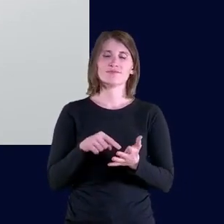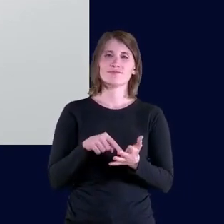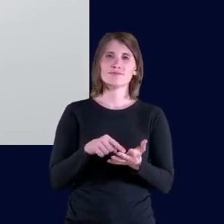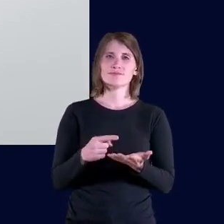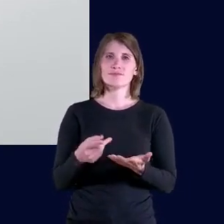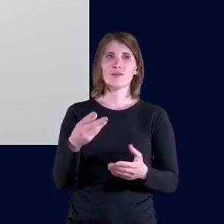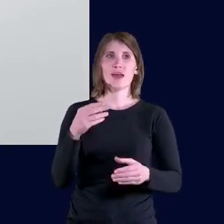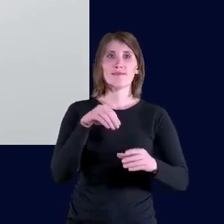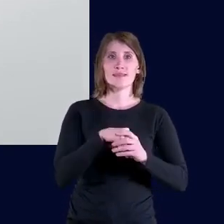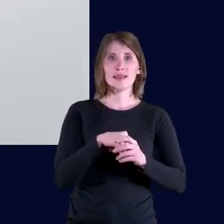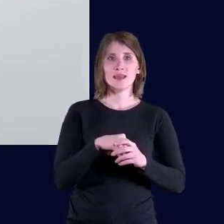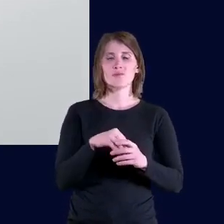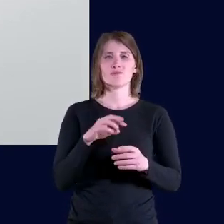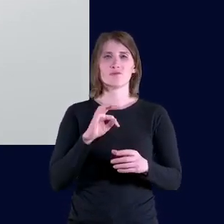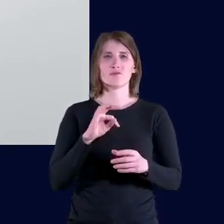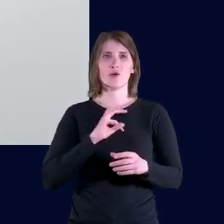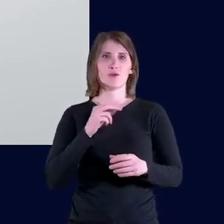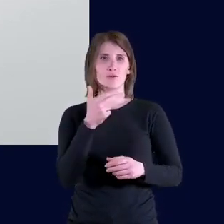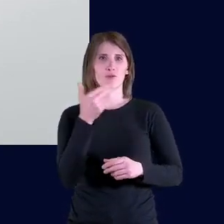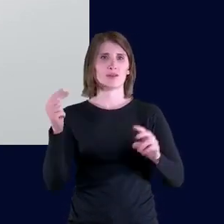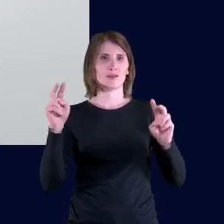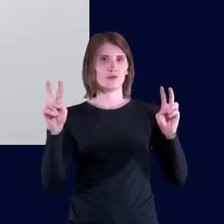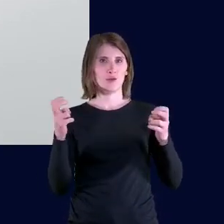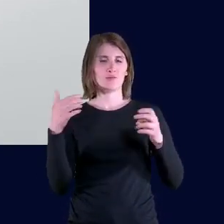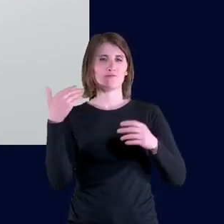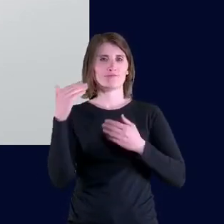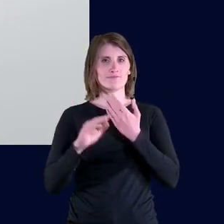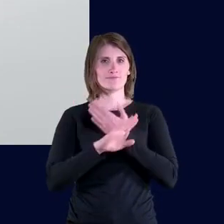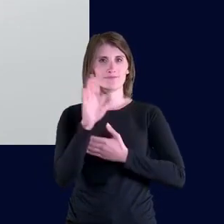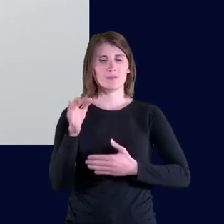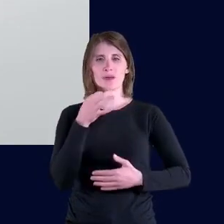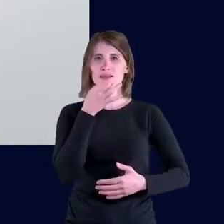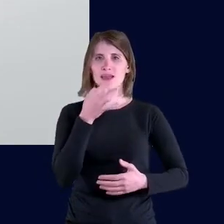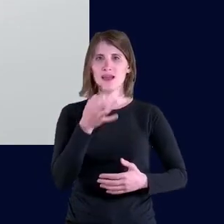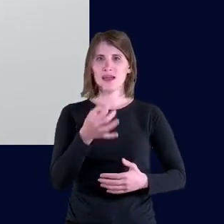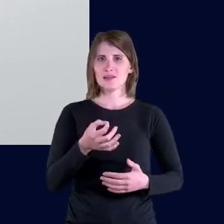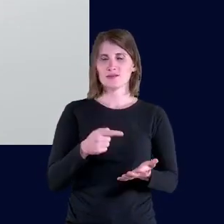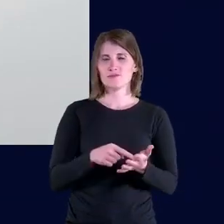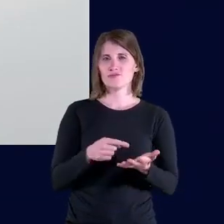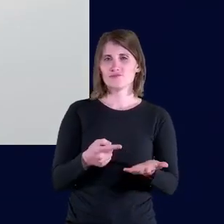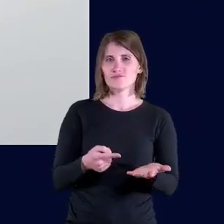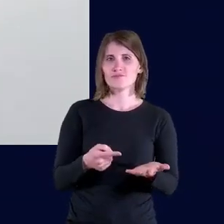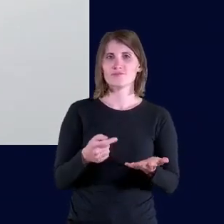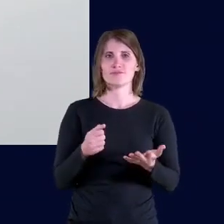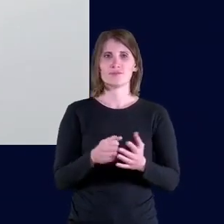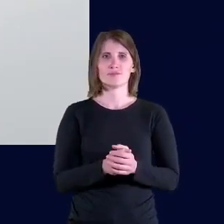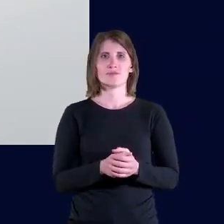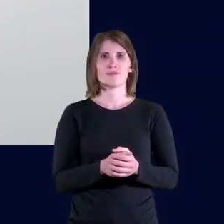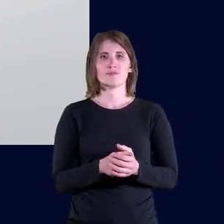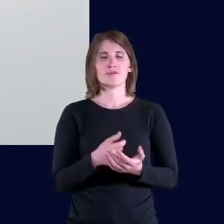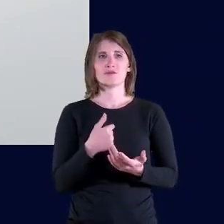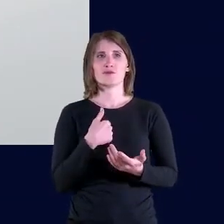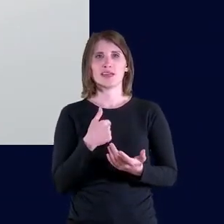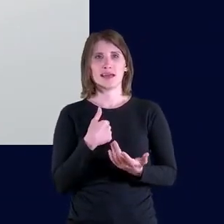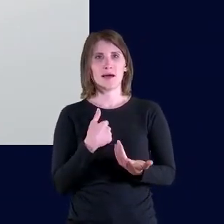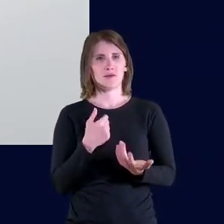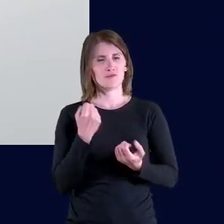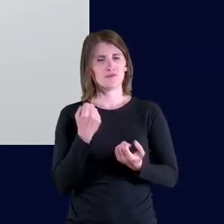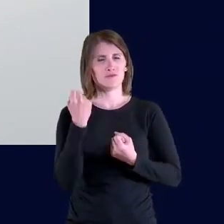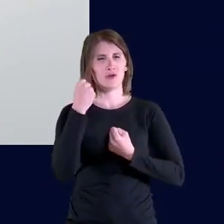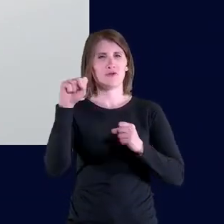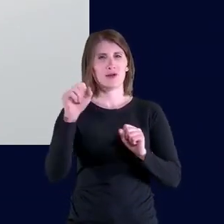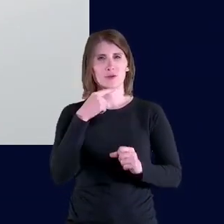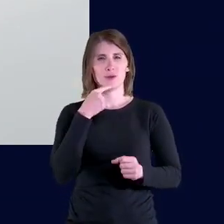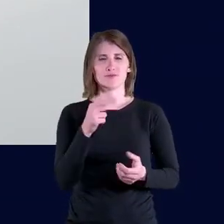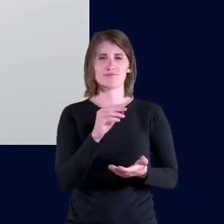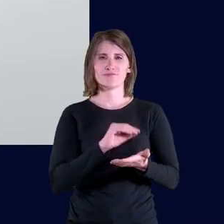jakby zaciekle mojego wystąpienia pytanie tutaj zmieniałam się stwierdzić że ręce